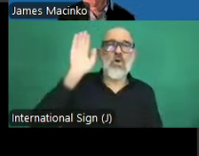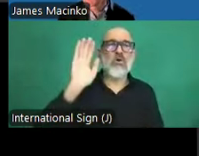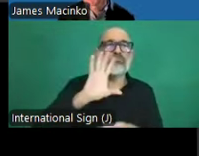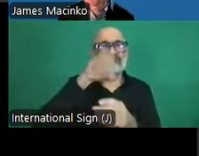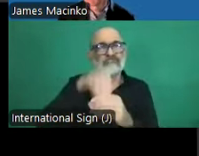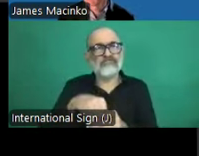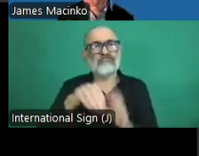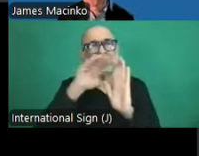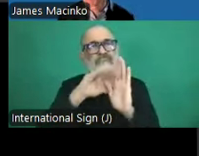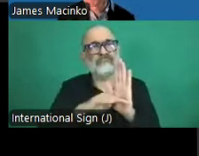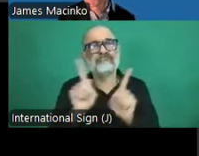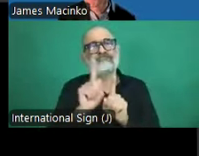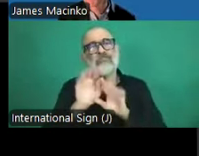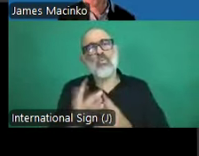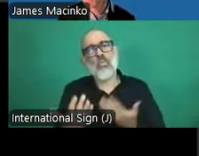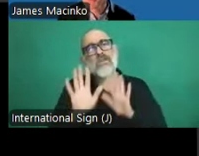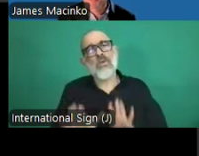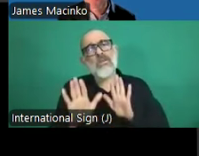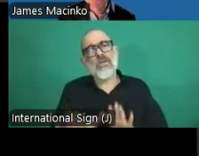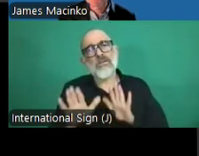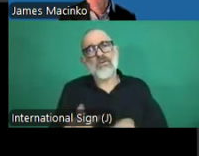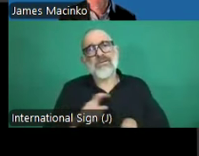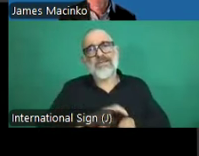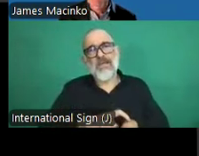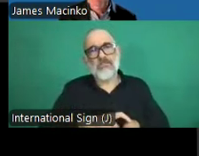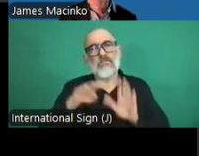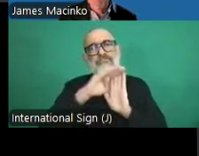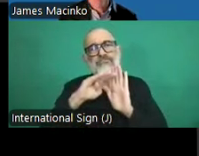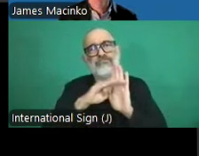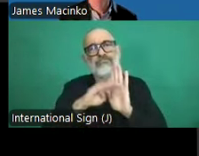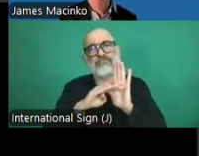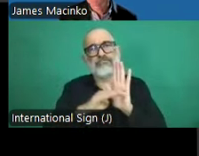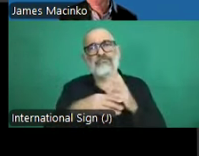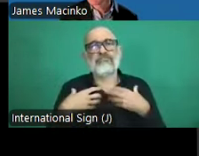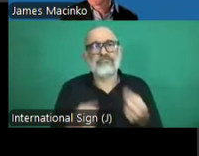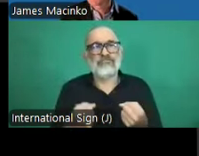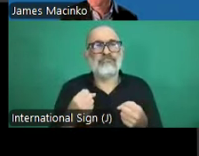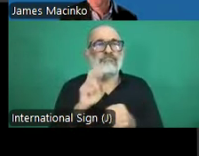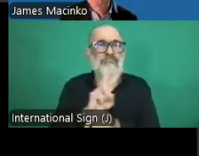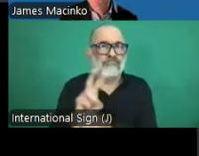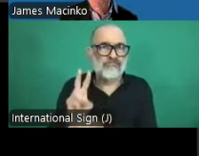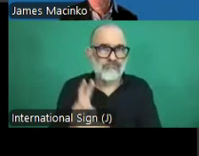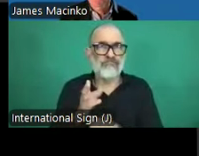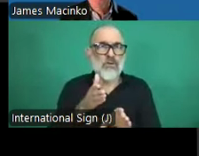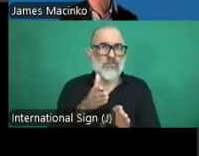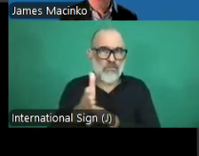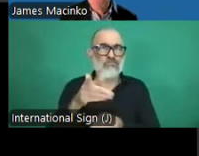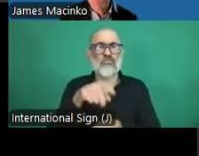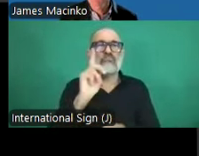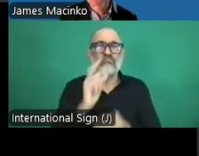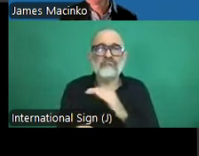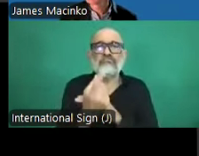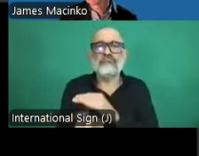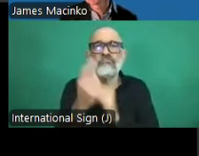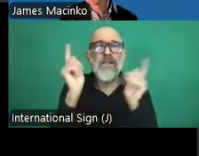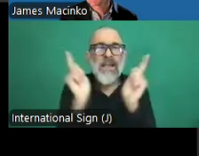c'est quand on regarde un peu plus à fond avec des questions associées à cela. Les gens